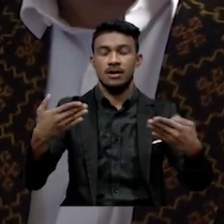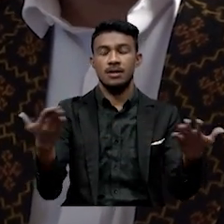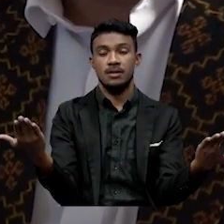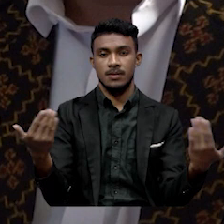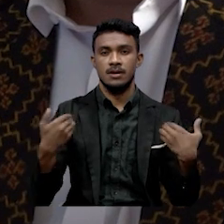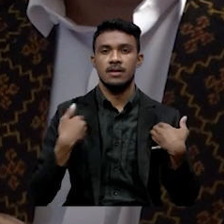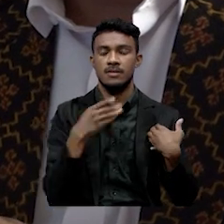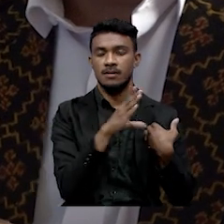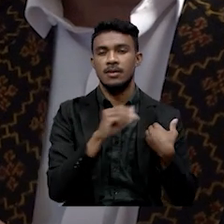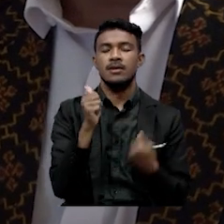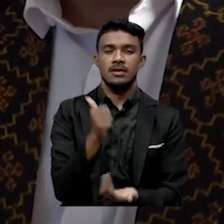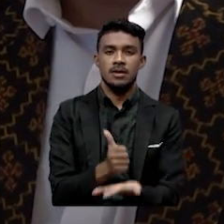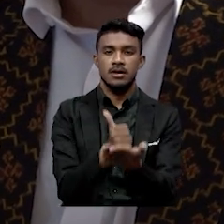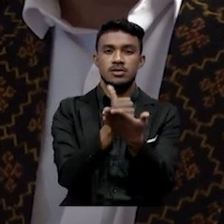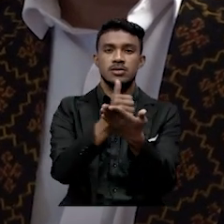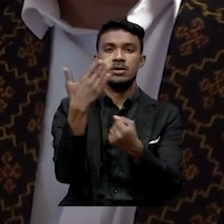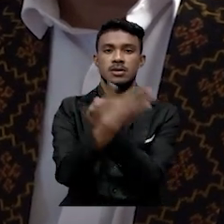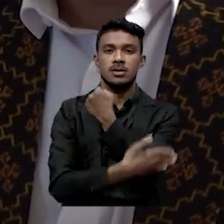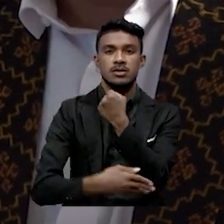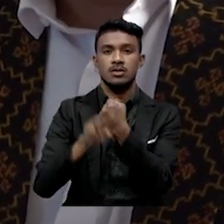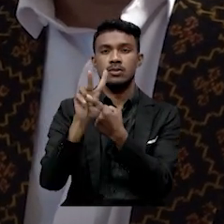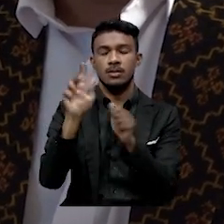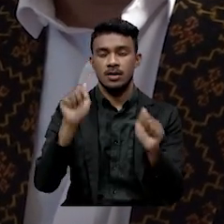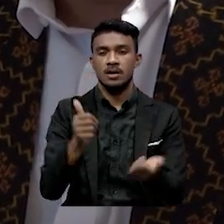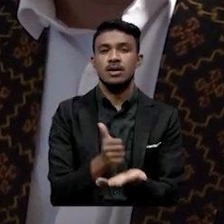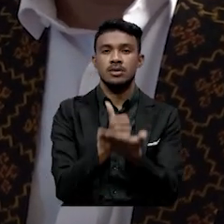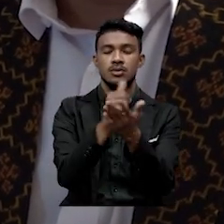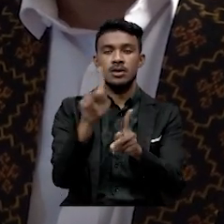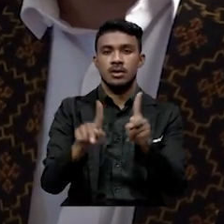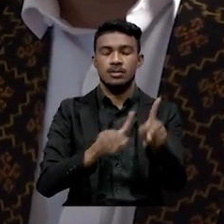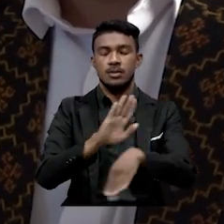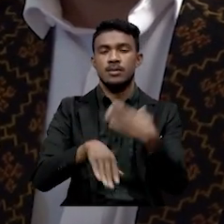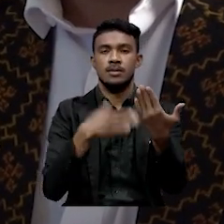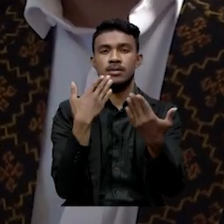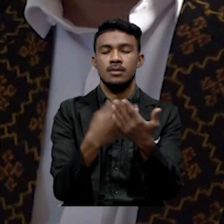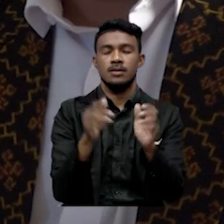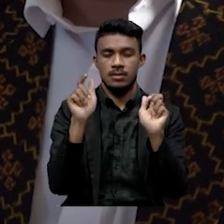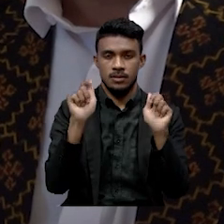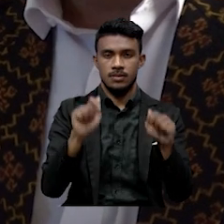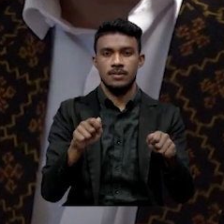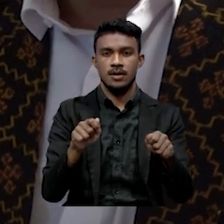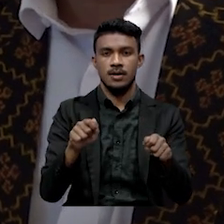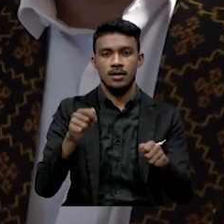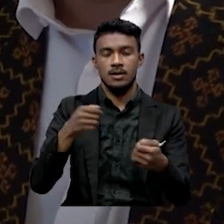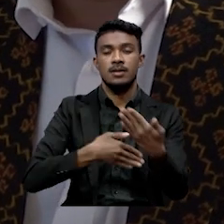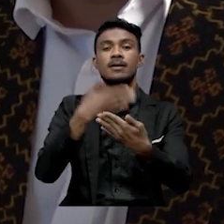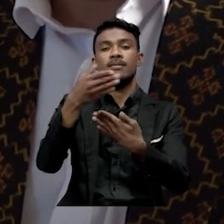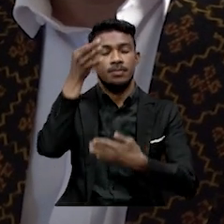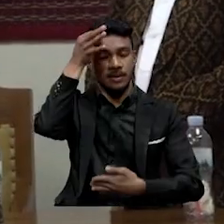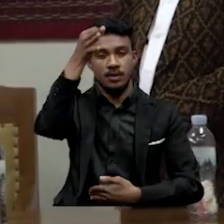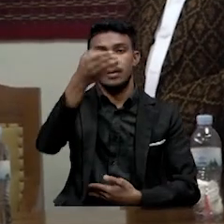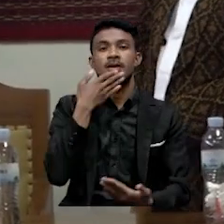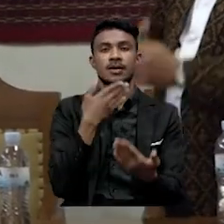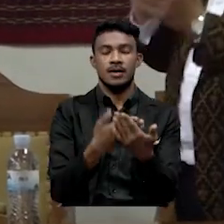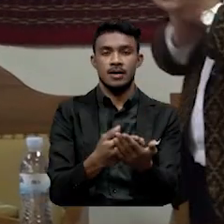bisa membantu kedua negara membantu masyarakat ini untuk ke kedepannya lebih baik kita akan dukung